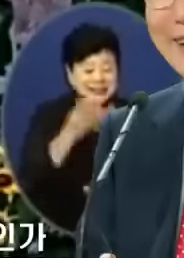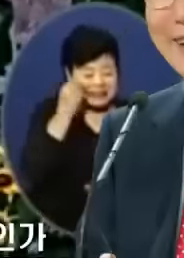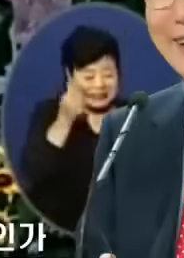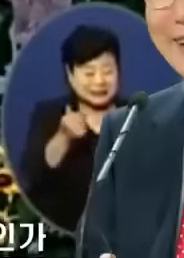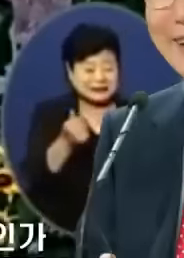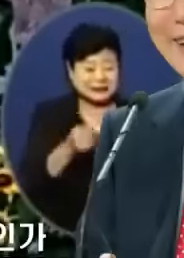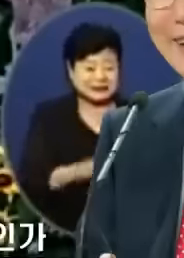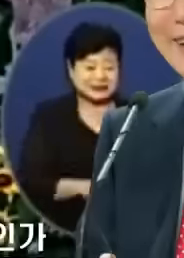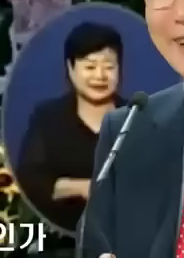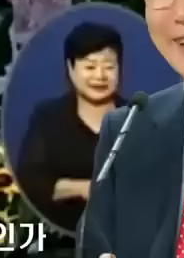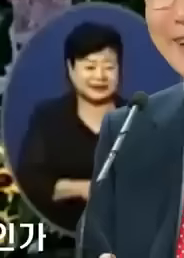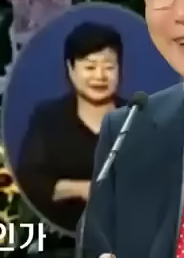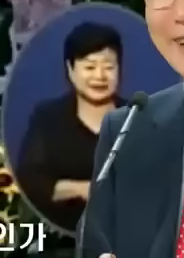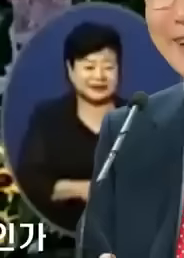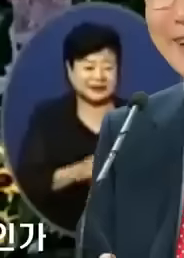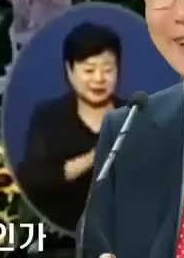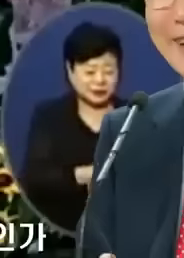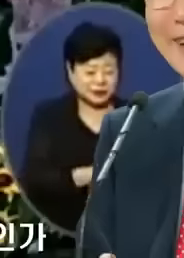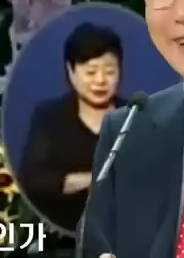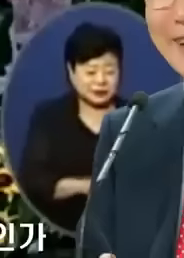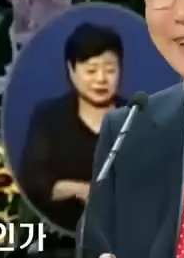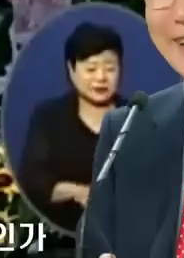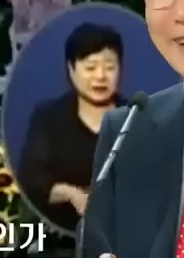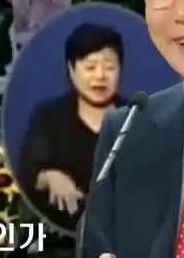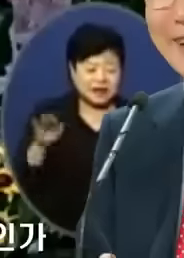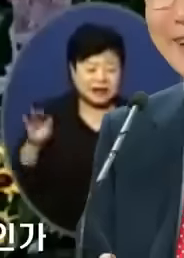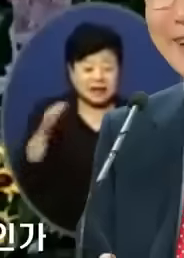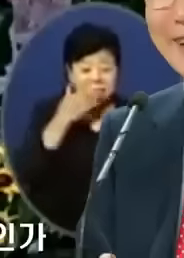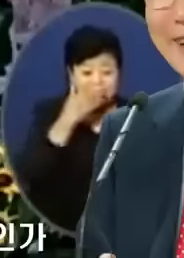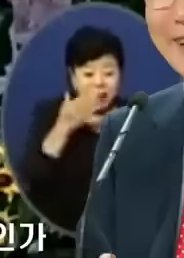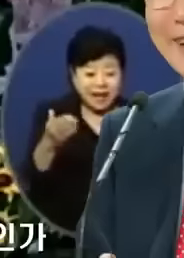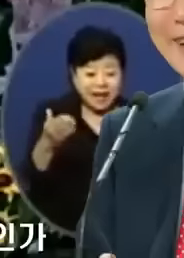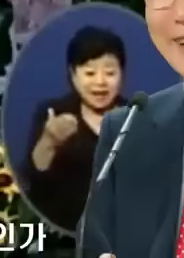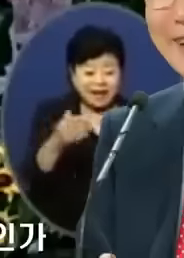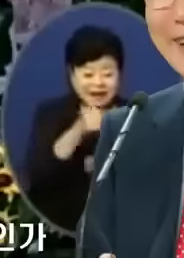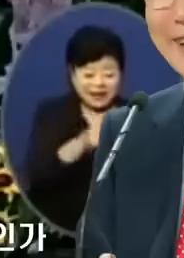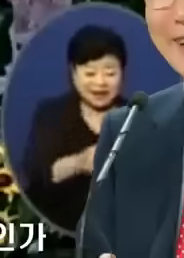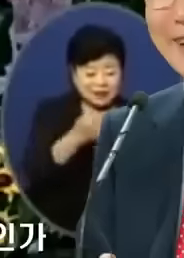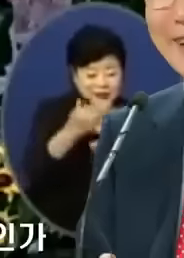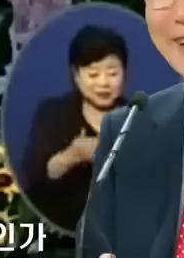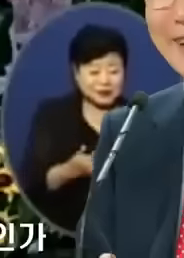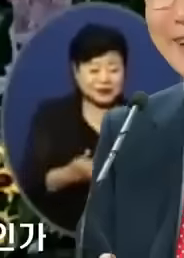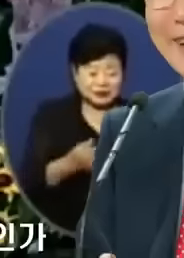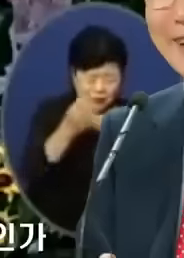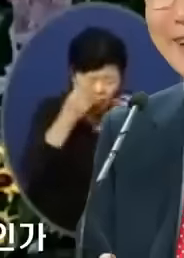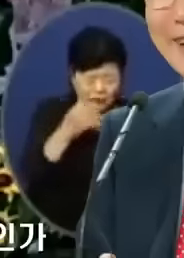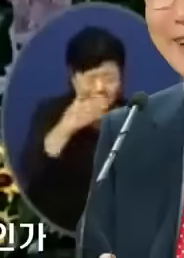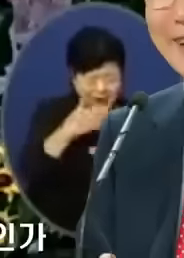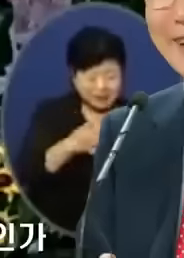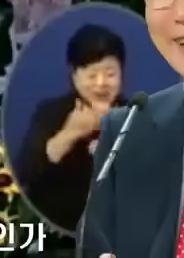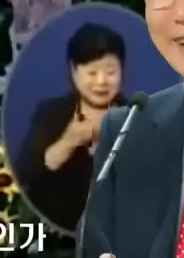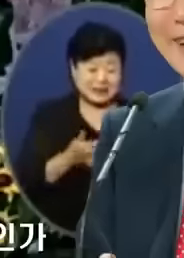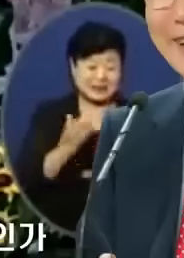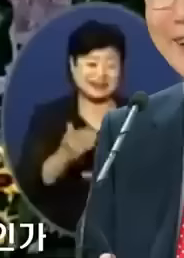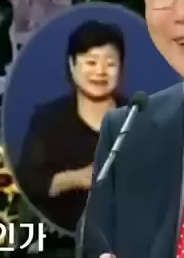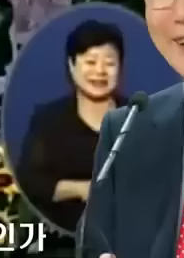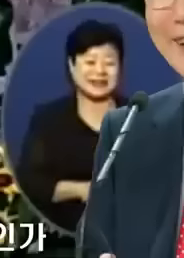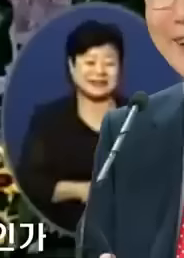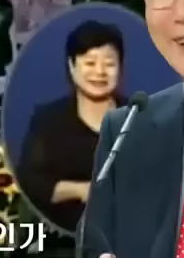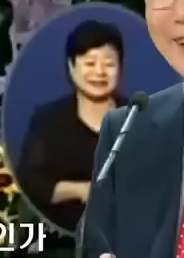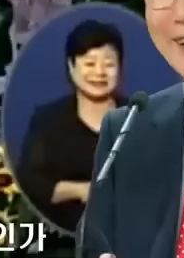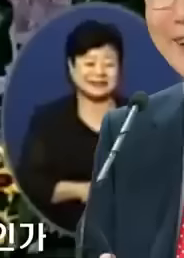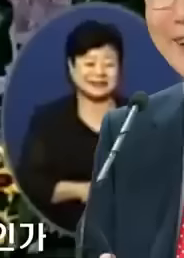기름이 묻어져서 활짝 날 수 있게 하기 위해서 하나님이 주시는 고난을 감사하게 받아들여야 될